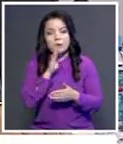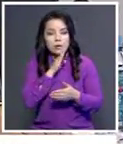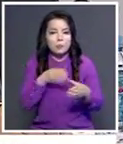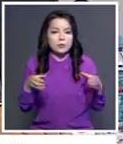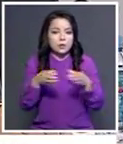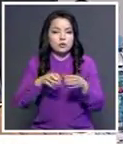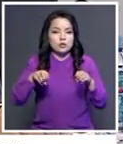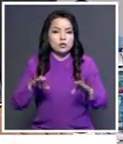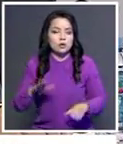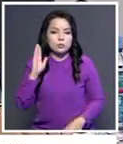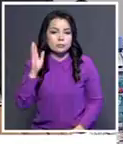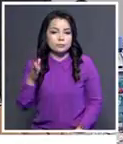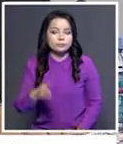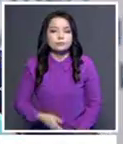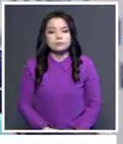кеңесі бірігіп шешеді.